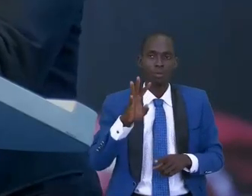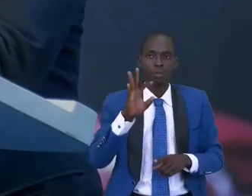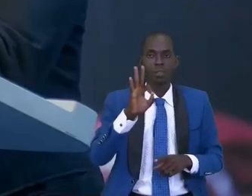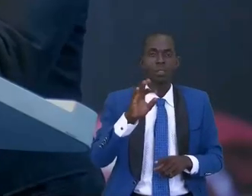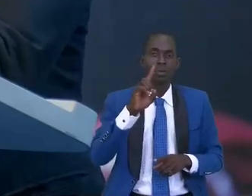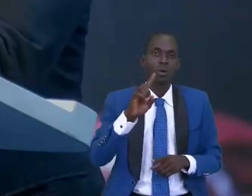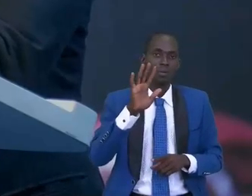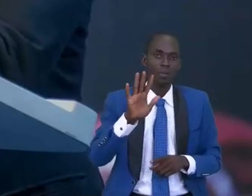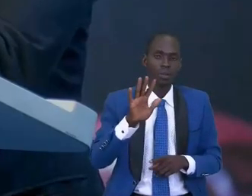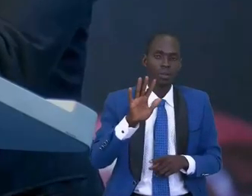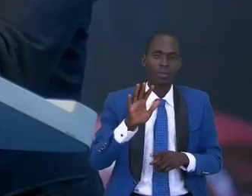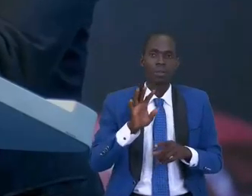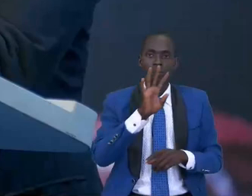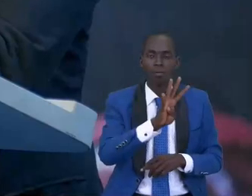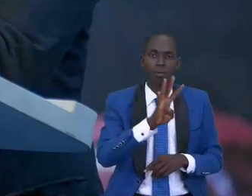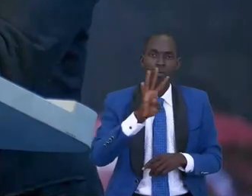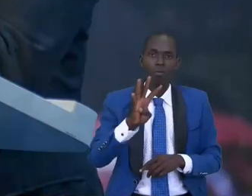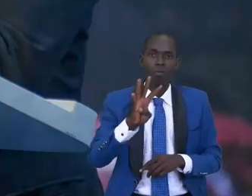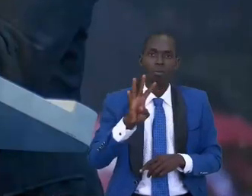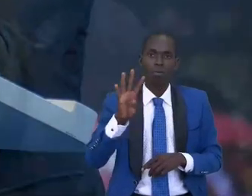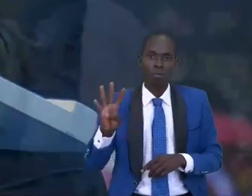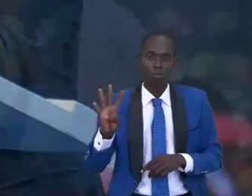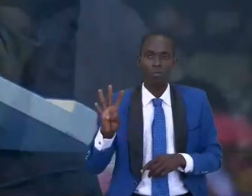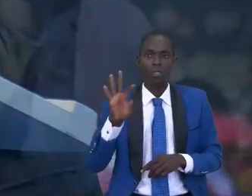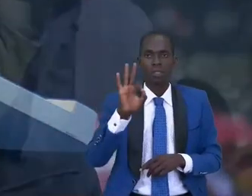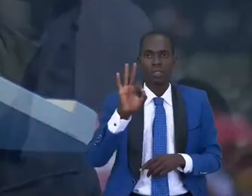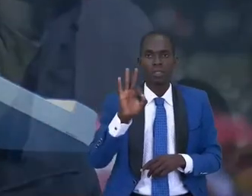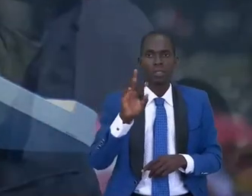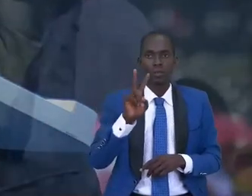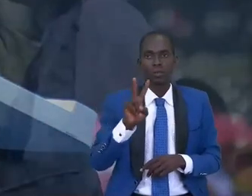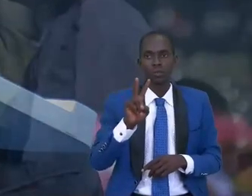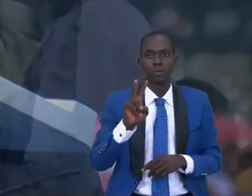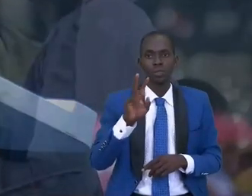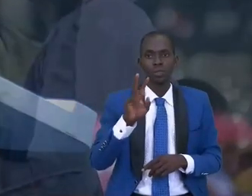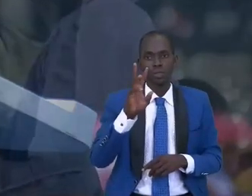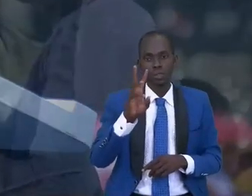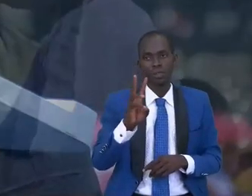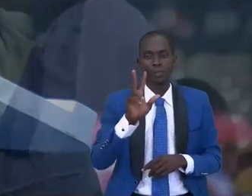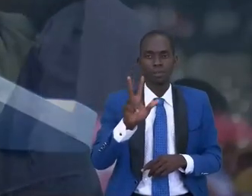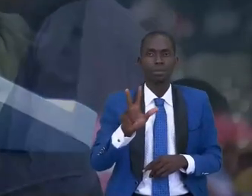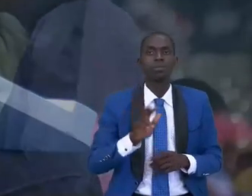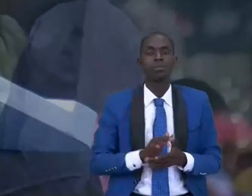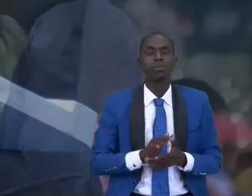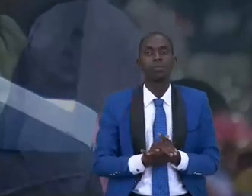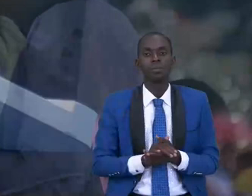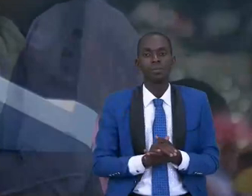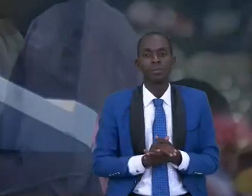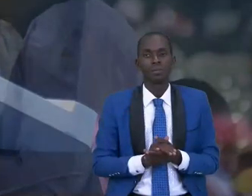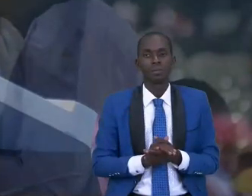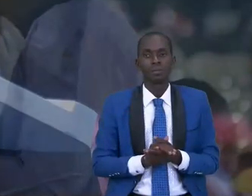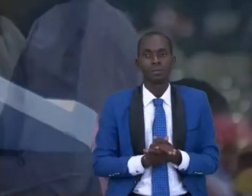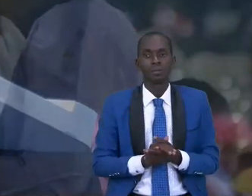234 915 44 49 26 et